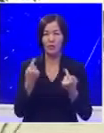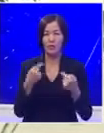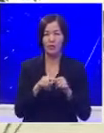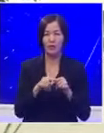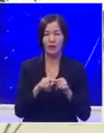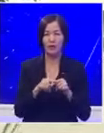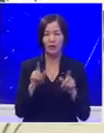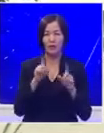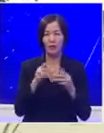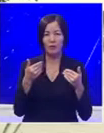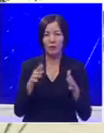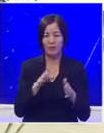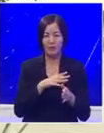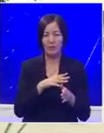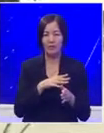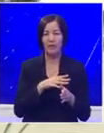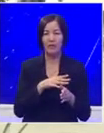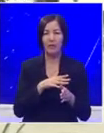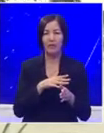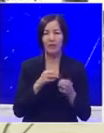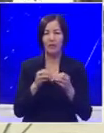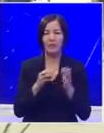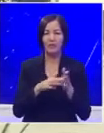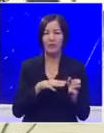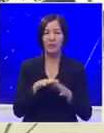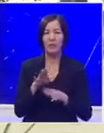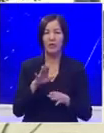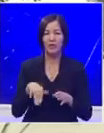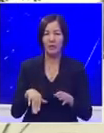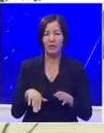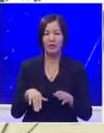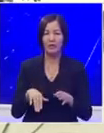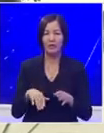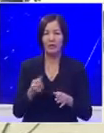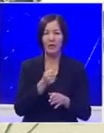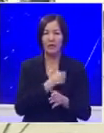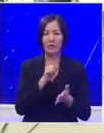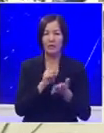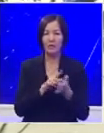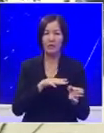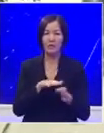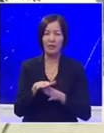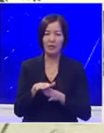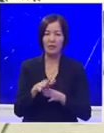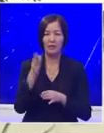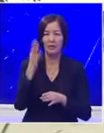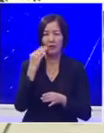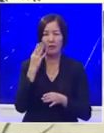оқыдым, мектепте оқыдым, одан 18-ге толғаннан кейін кәдімгі әскери борышын өтеуге